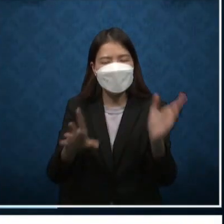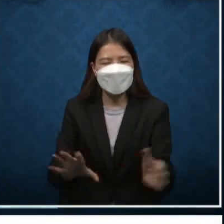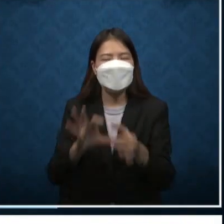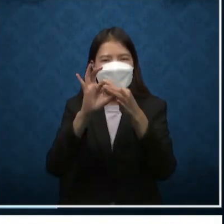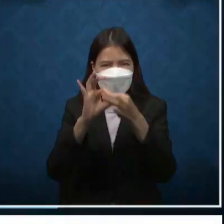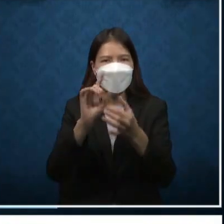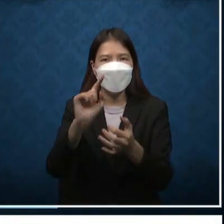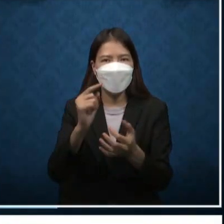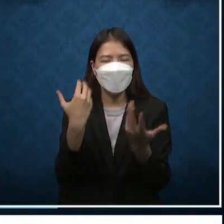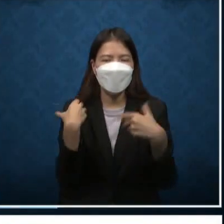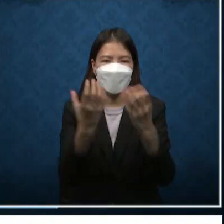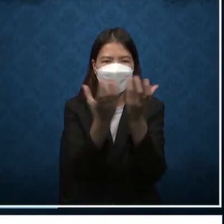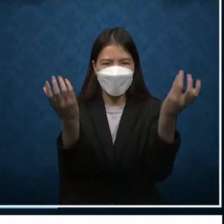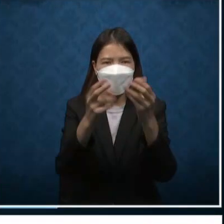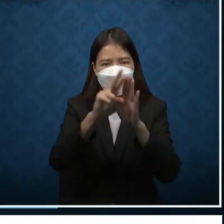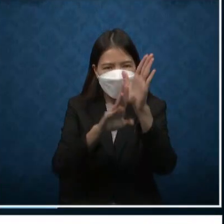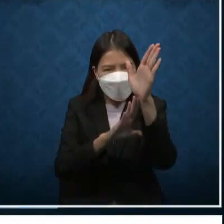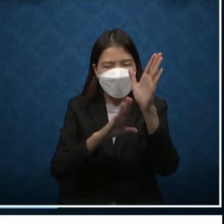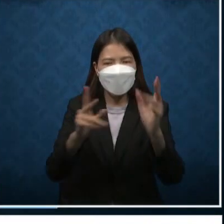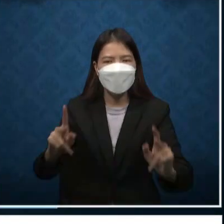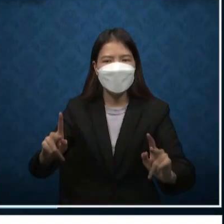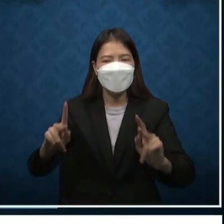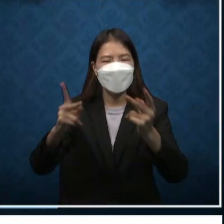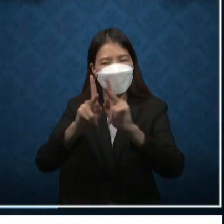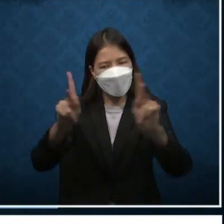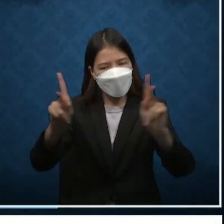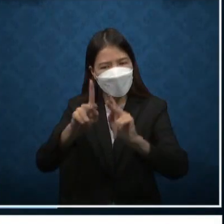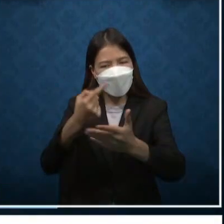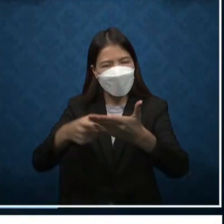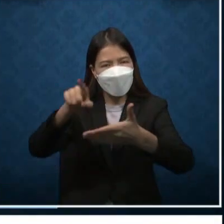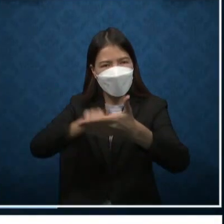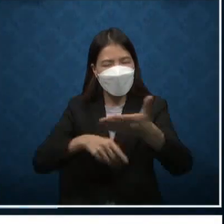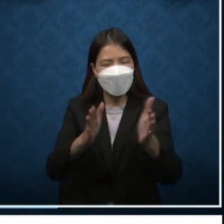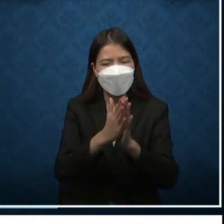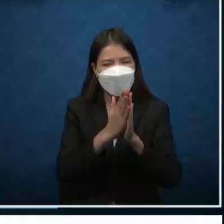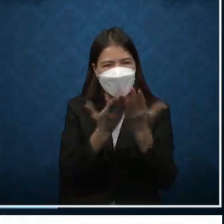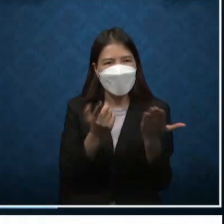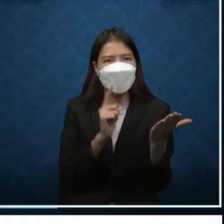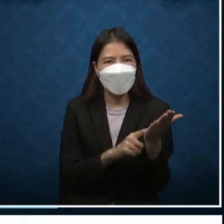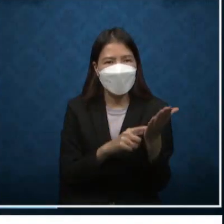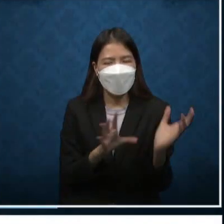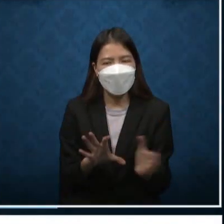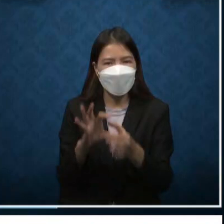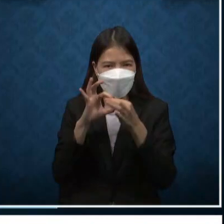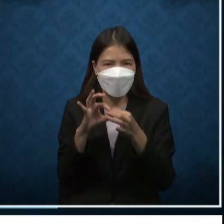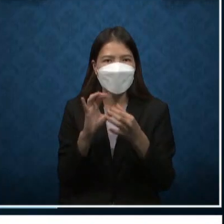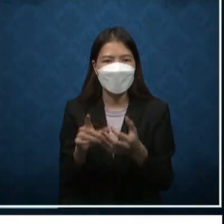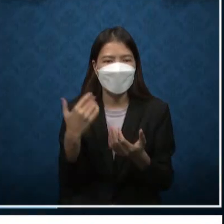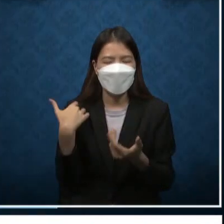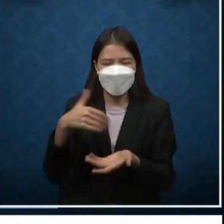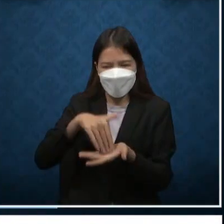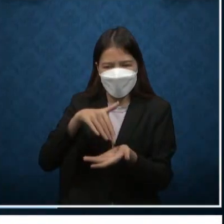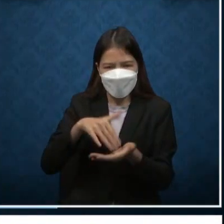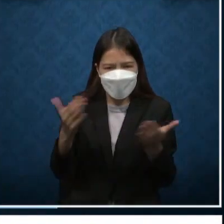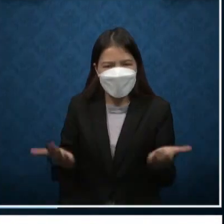ทั้งในส่วงของรถมนูลและเบียกพน่ำกกเลือกตั้งและเอกสาร cole TOองศูยพ